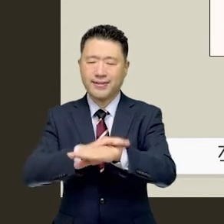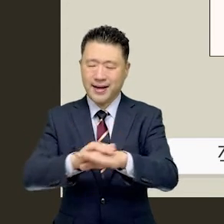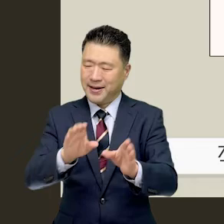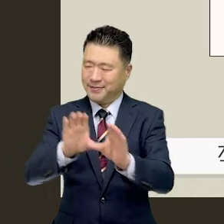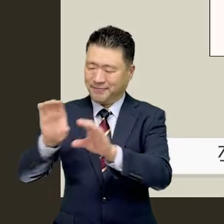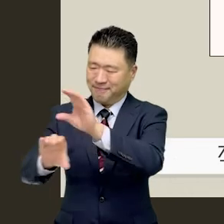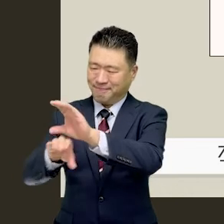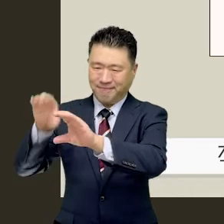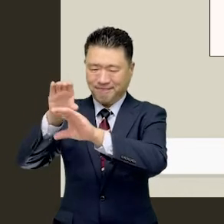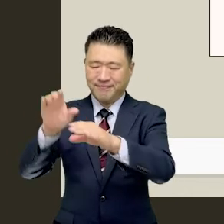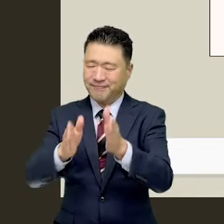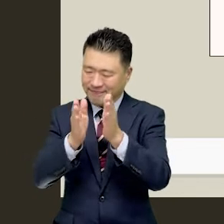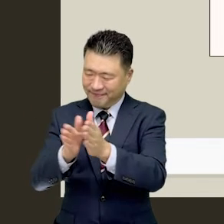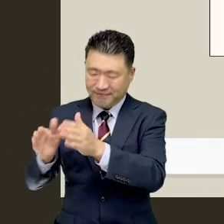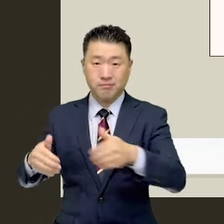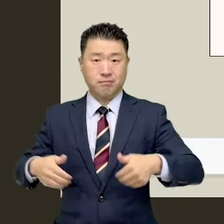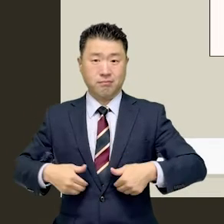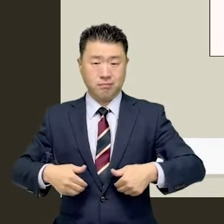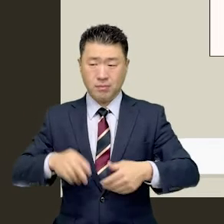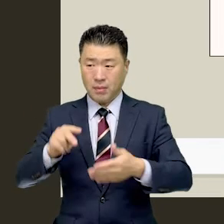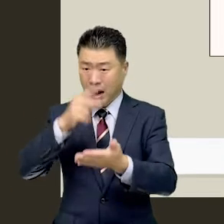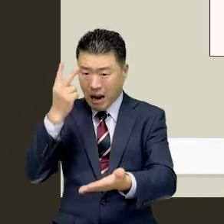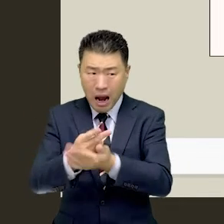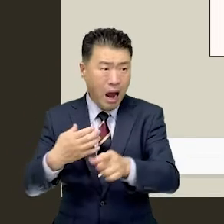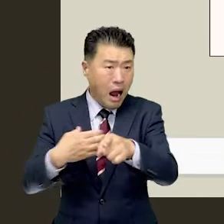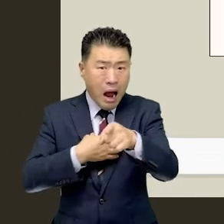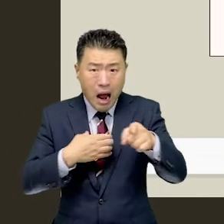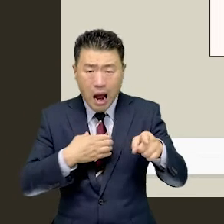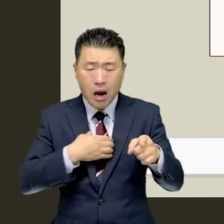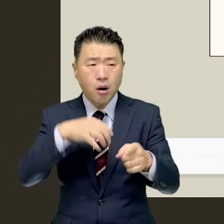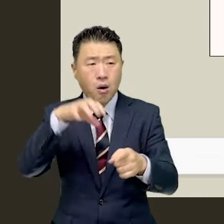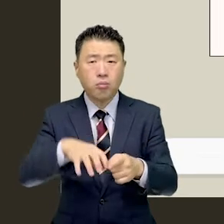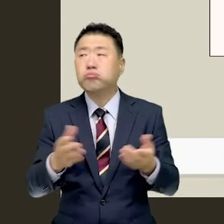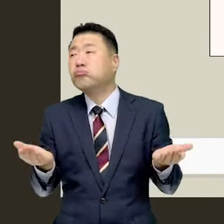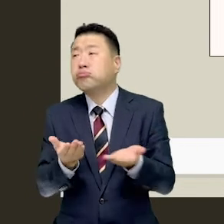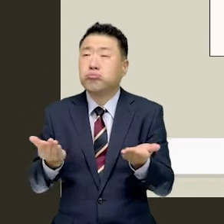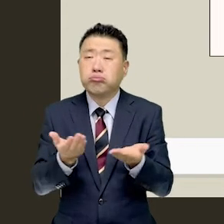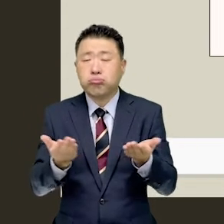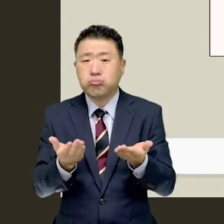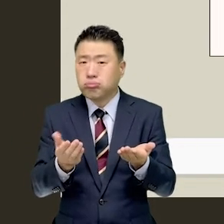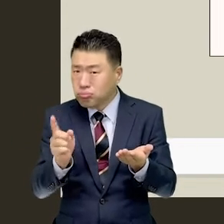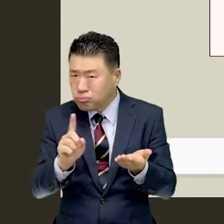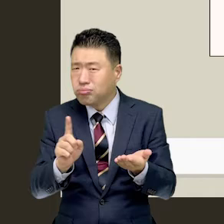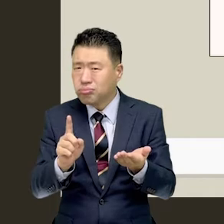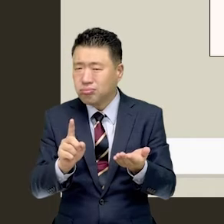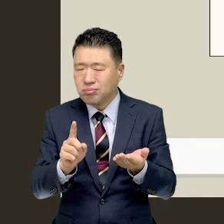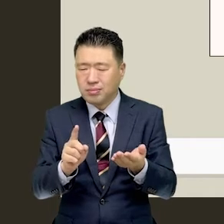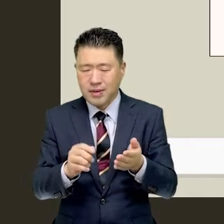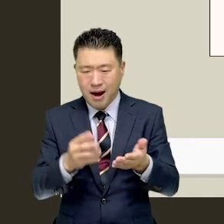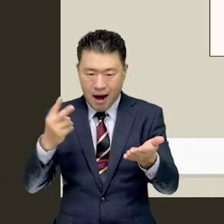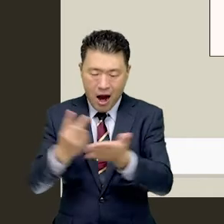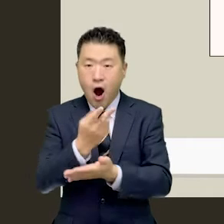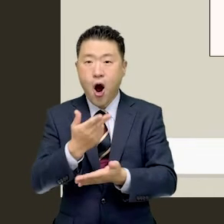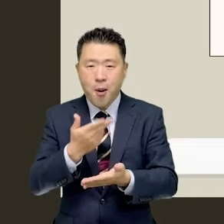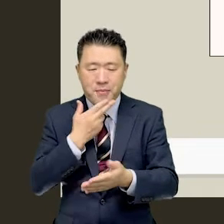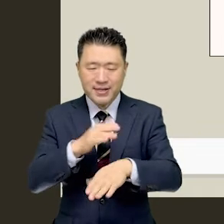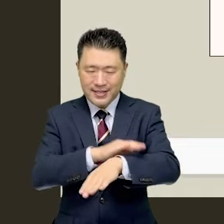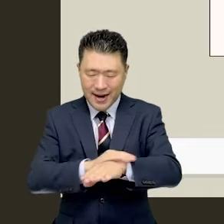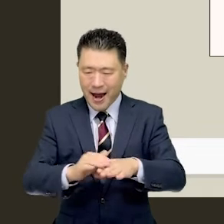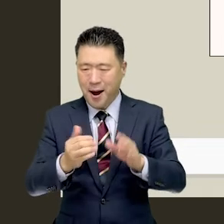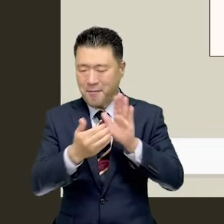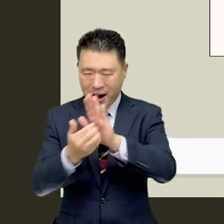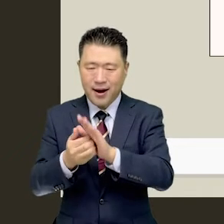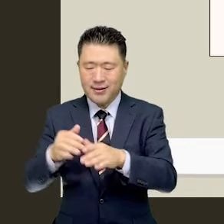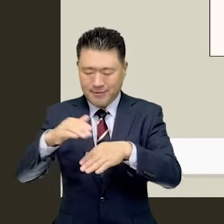정리정돈합니다. 미끄러져 넘어질 위험이 있는 장소에서 작업할 때는 미끄럼 방지 신발을 착용하고